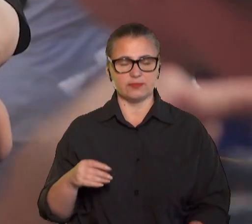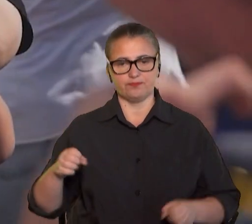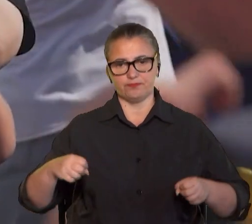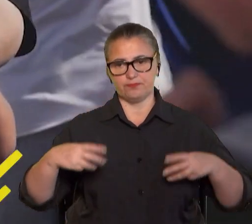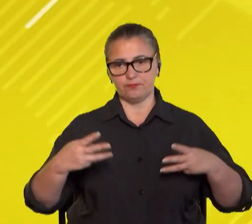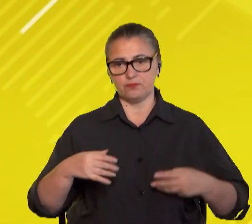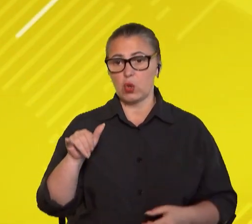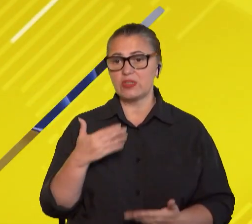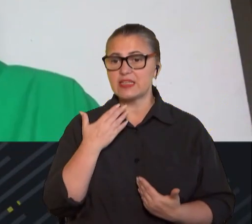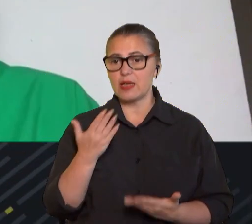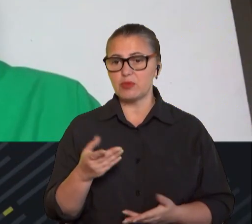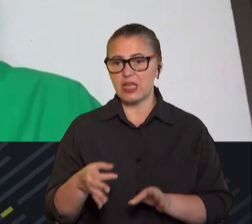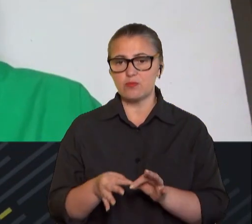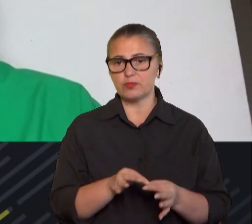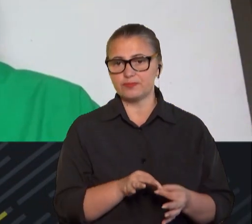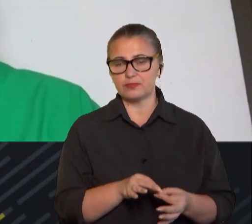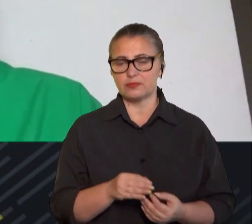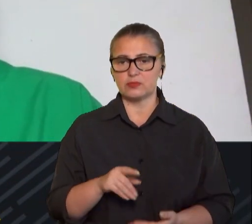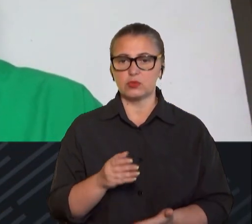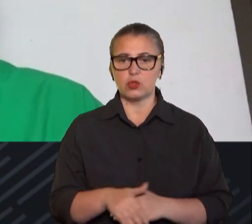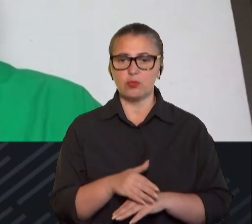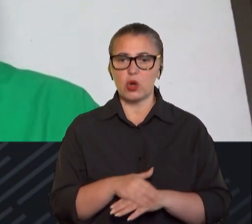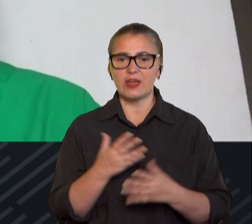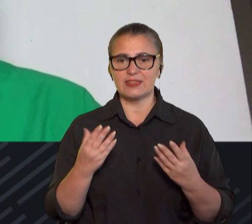зв'язку, і в неї розпитаємо деталі. Доброго дня вам.